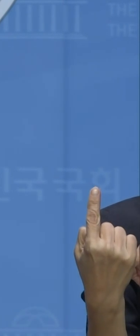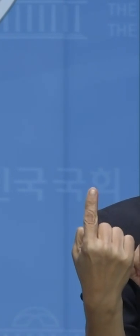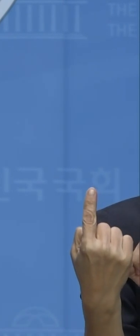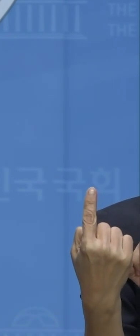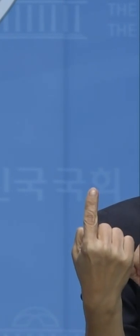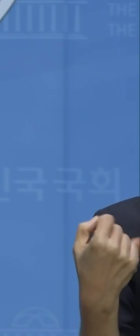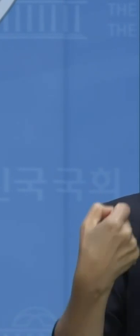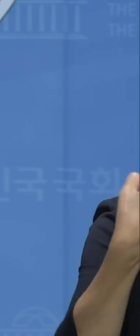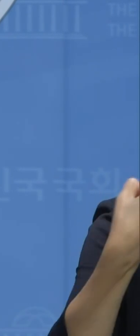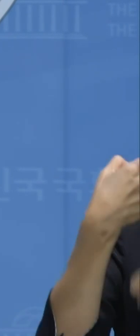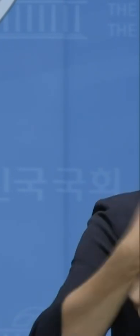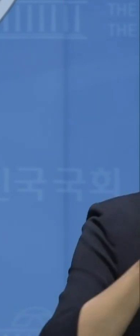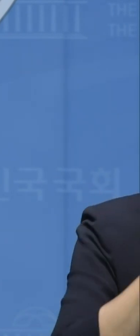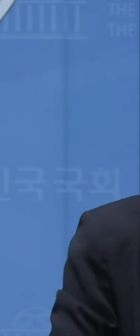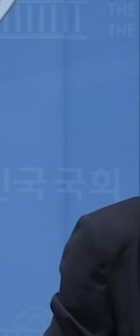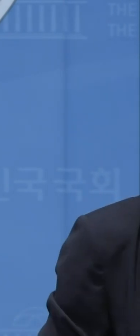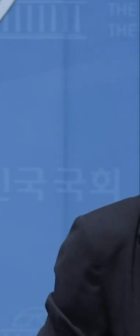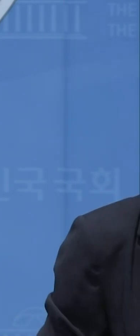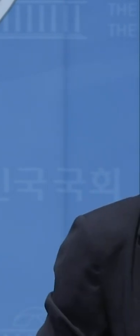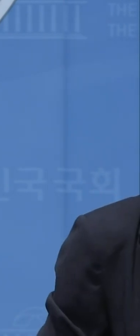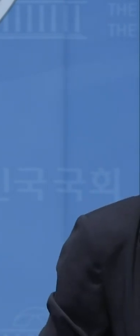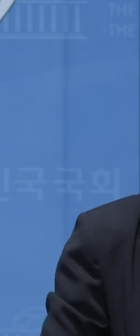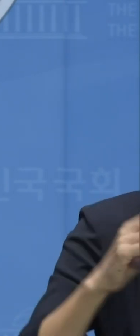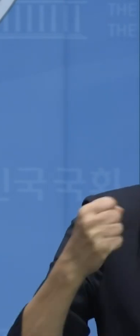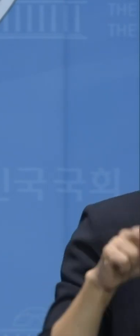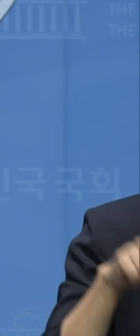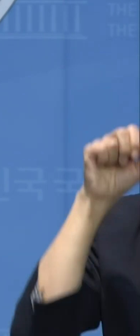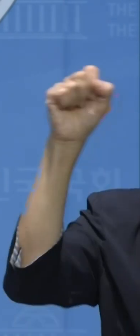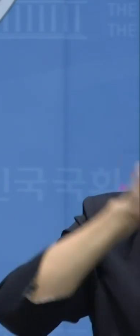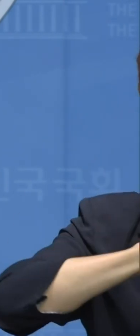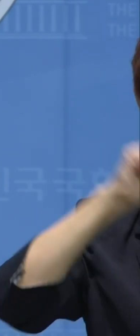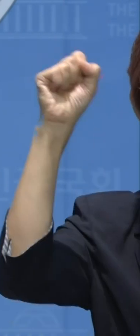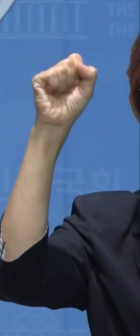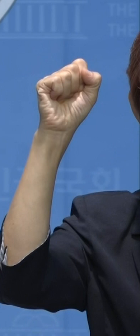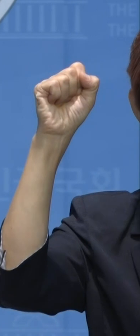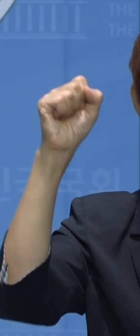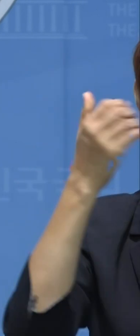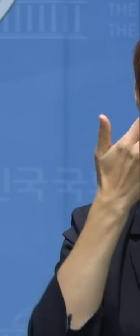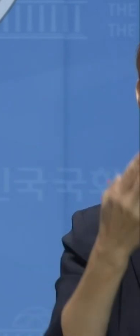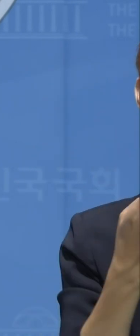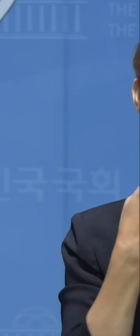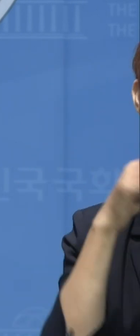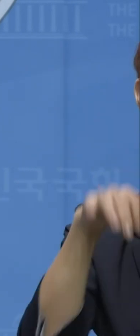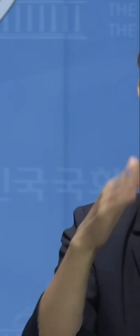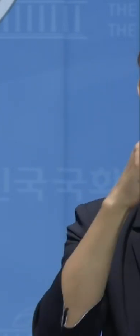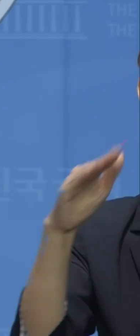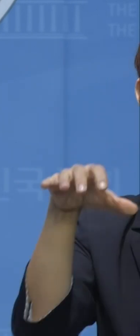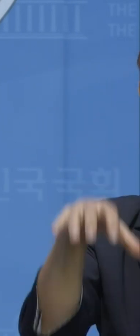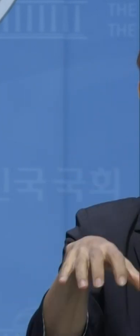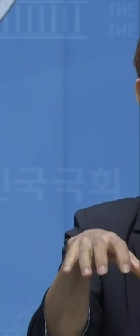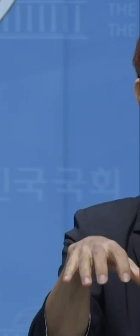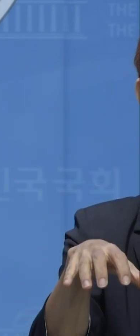변함이 없습니다 국민의 힘 후보가 당선될 가능성이 거의 없는 전남 영광과